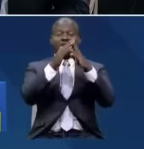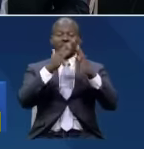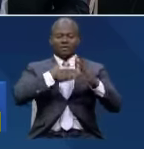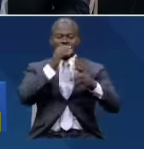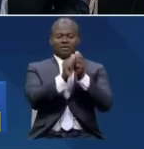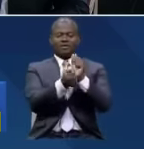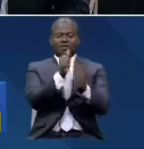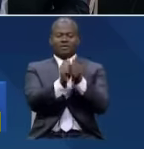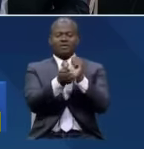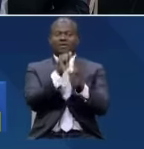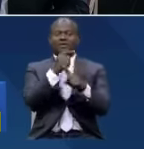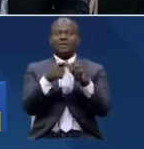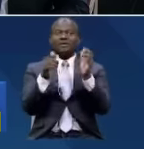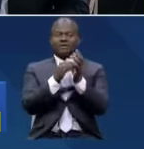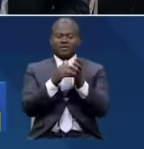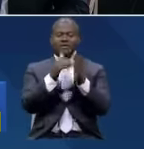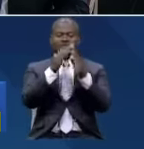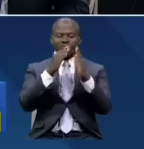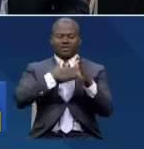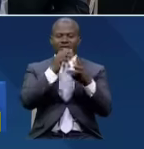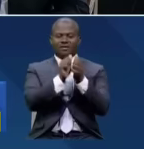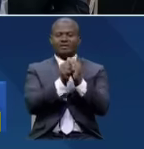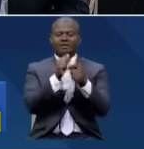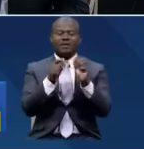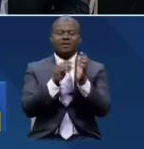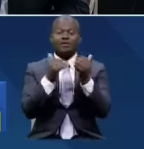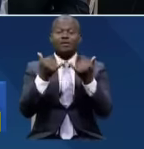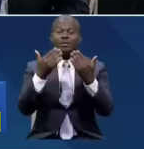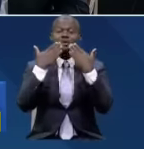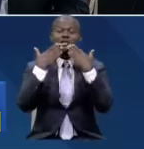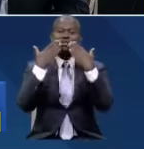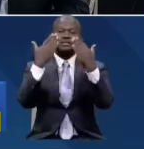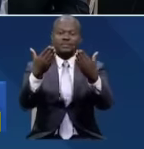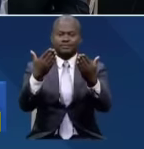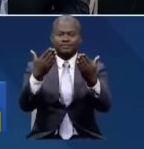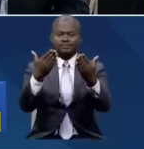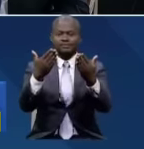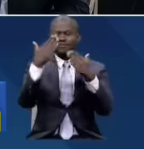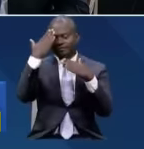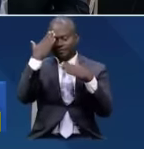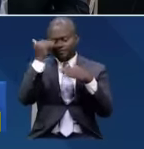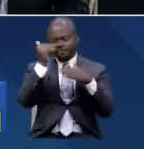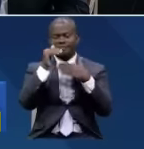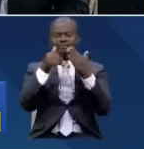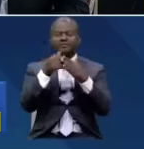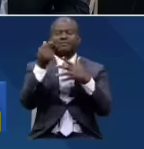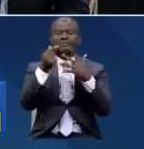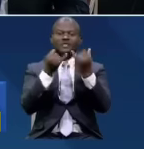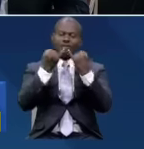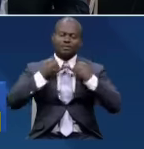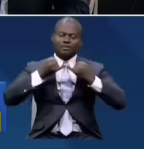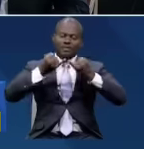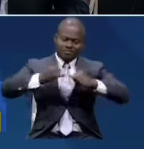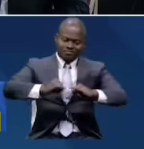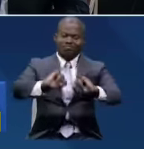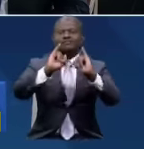nk'uko nasaniwe, nasanuriwe inzu yanjye yarahuye n'ibiza, hari abaturanyi cyangwa se abavandimwe batabashije kubona